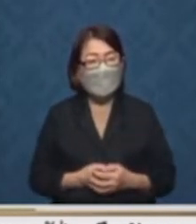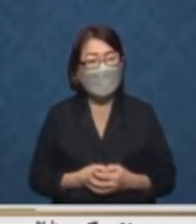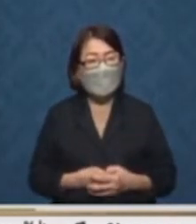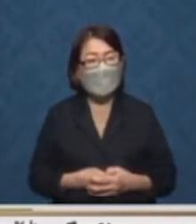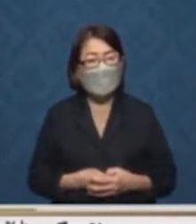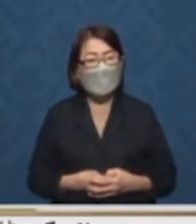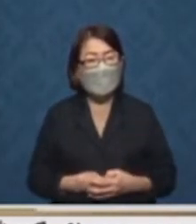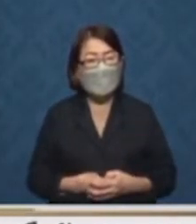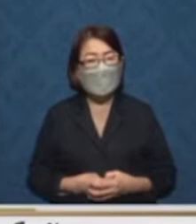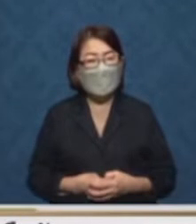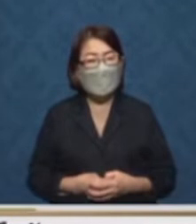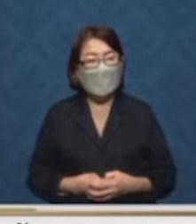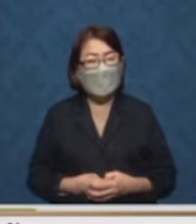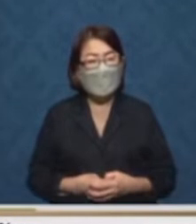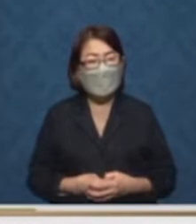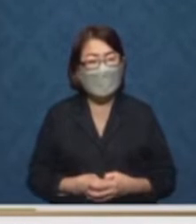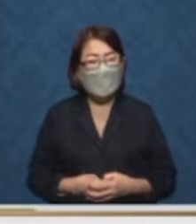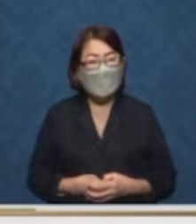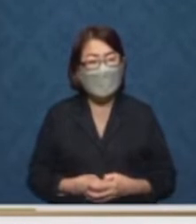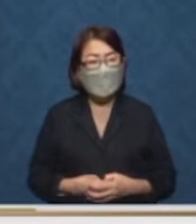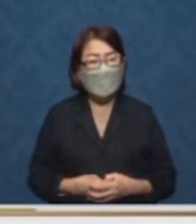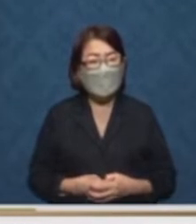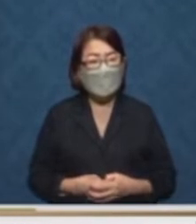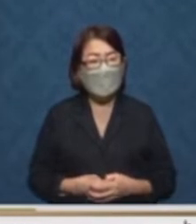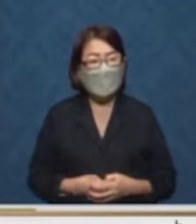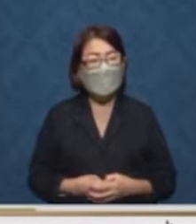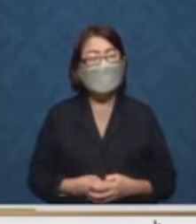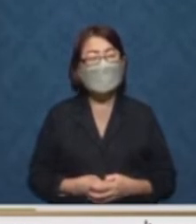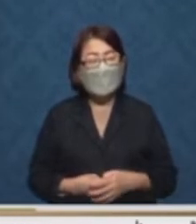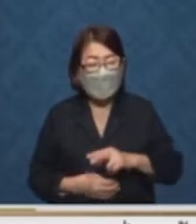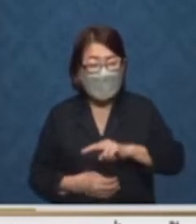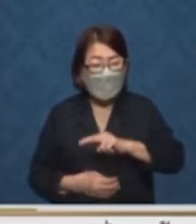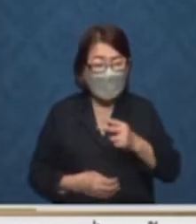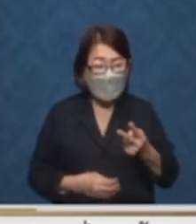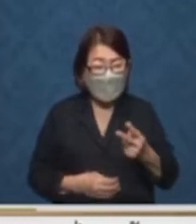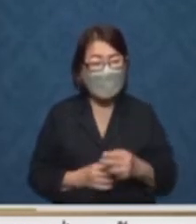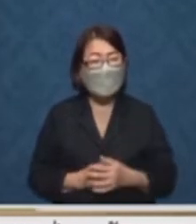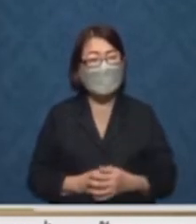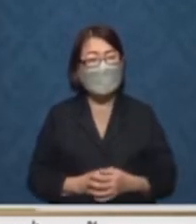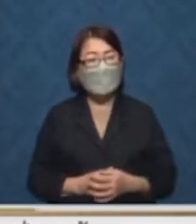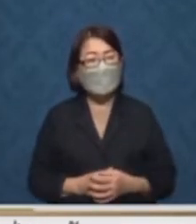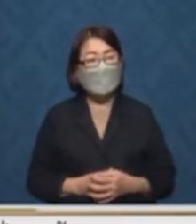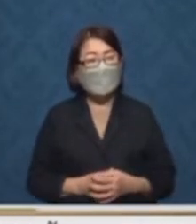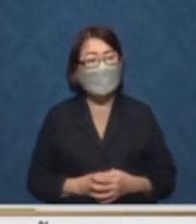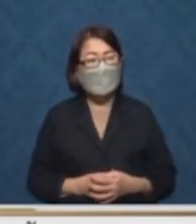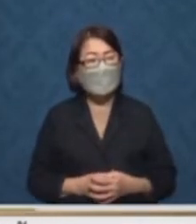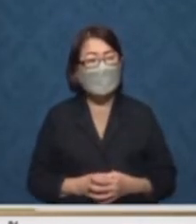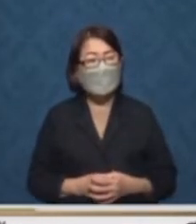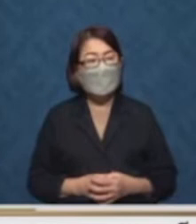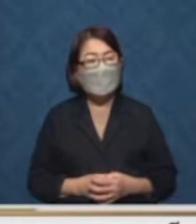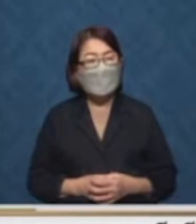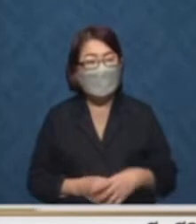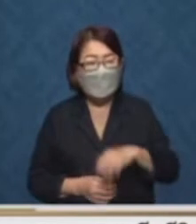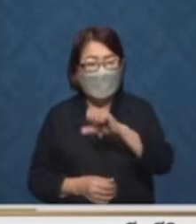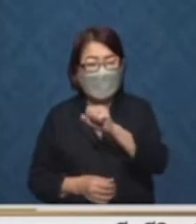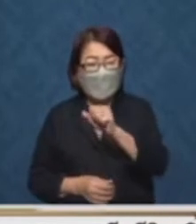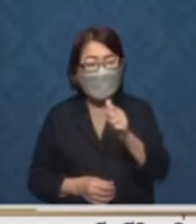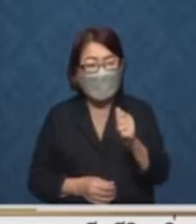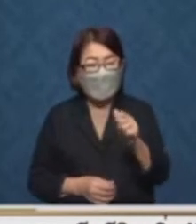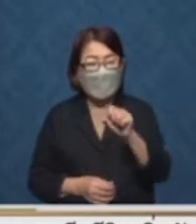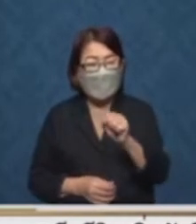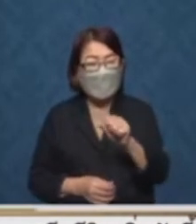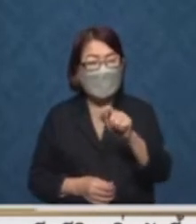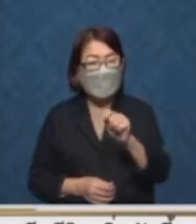Science Technology and Industry for National Defense หรือเขาเรียกกันย่อๆว่า SESTIN ท่านประธานต้องจำคำนี้ให้ดีครับเพราะว่า